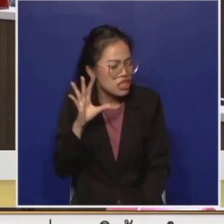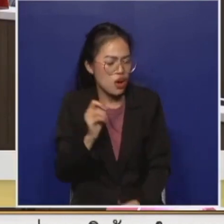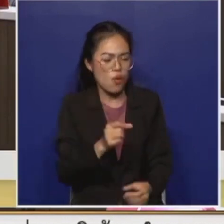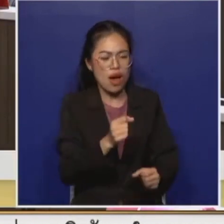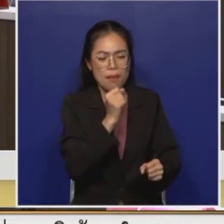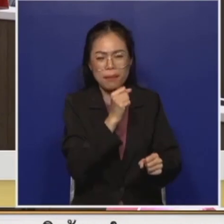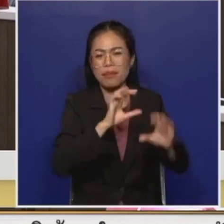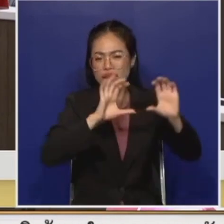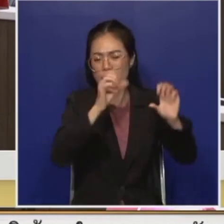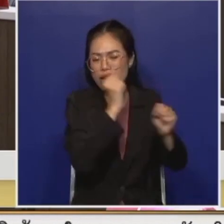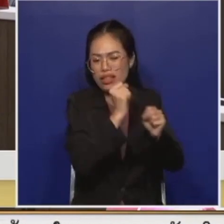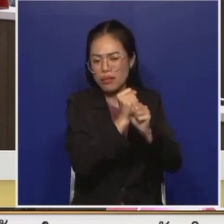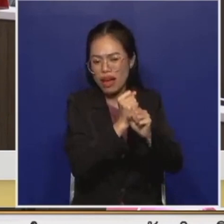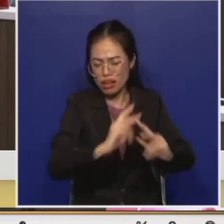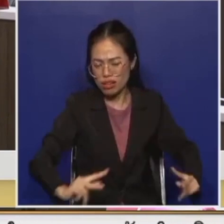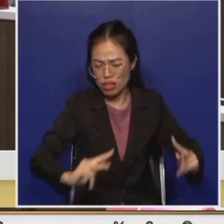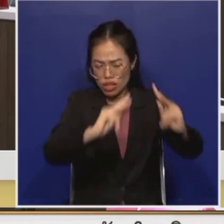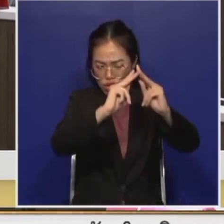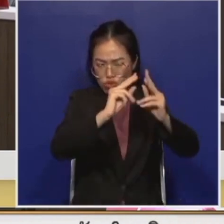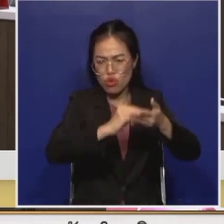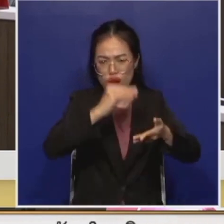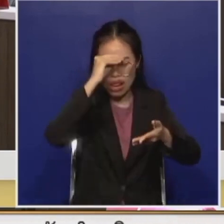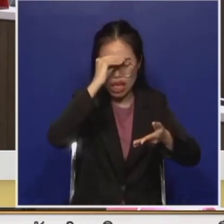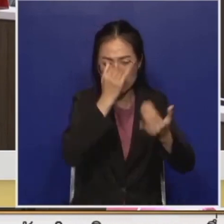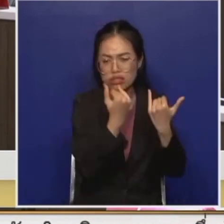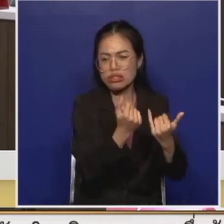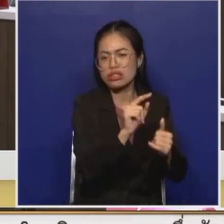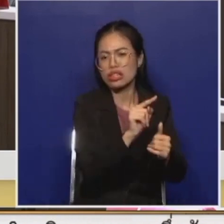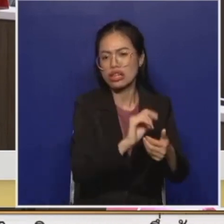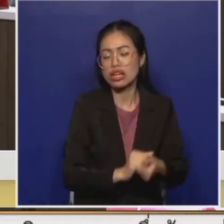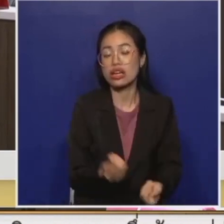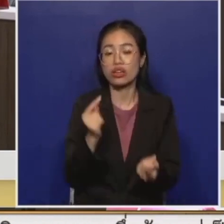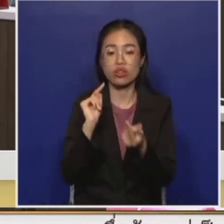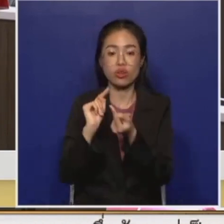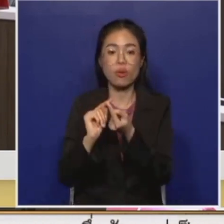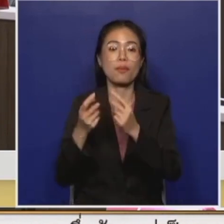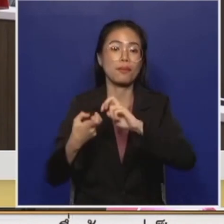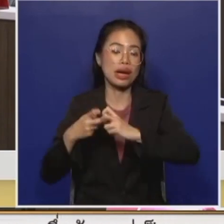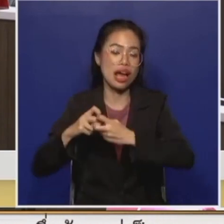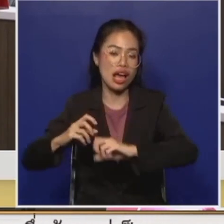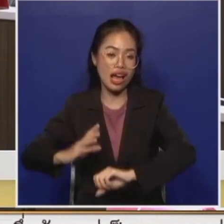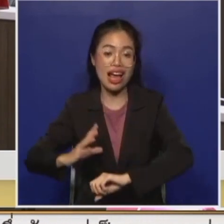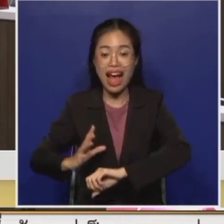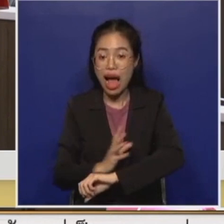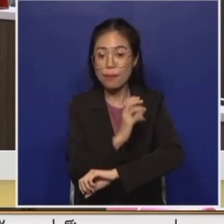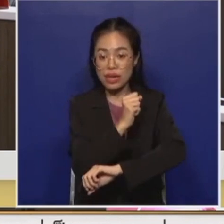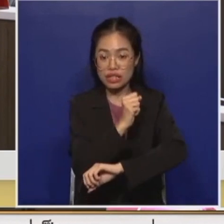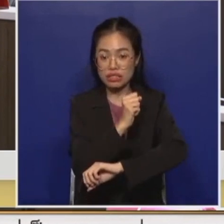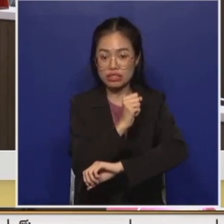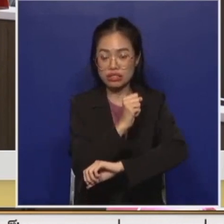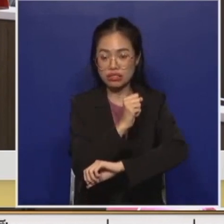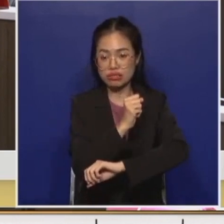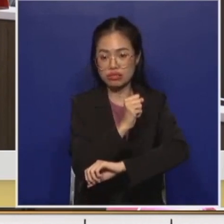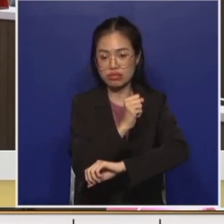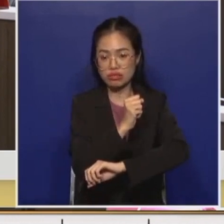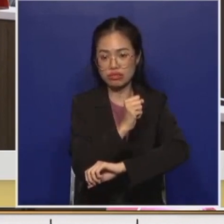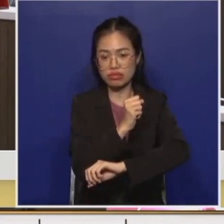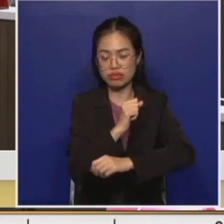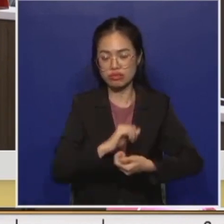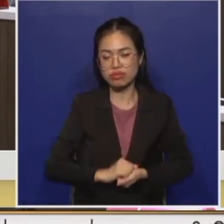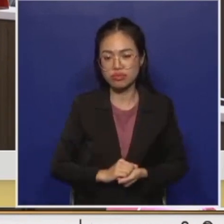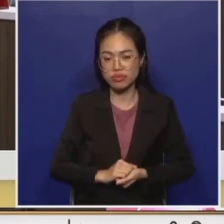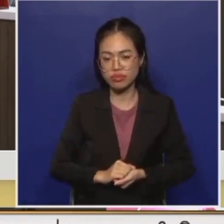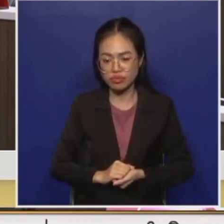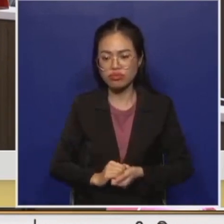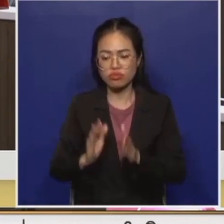ก